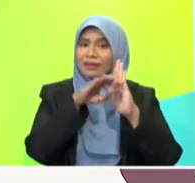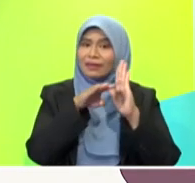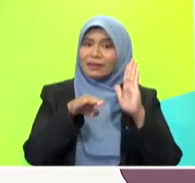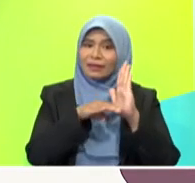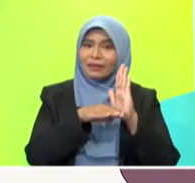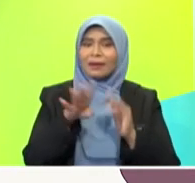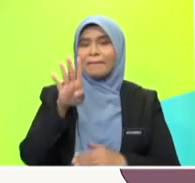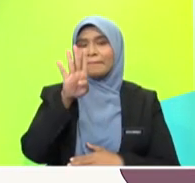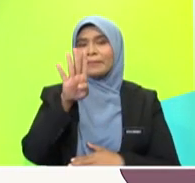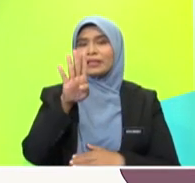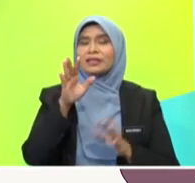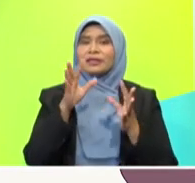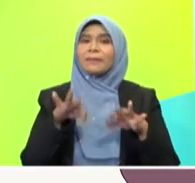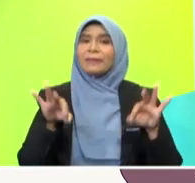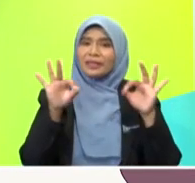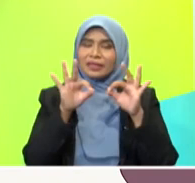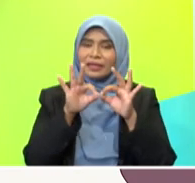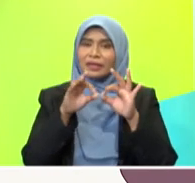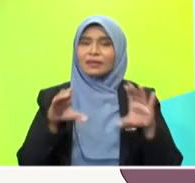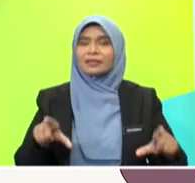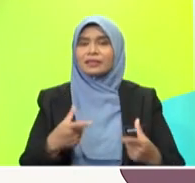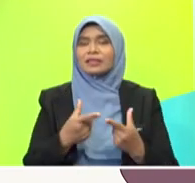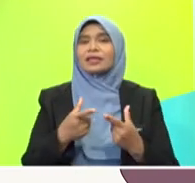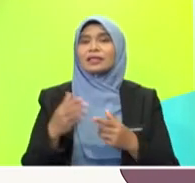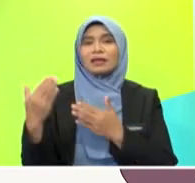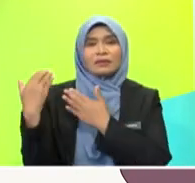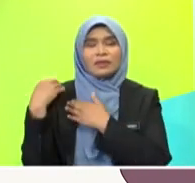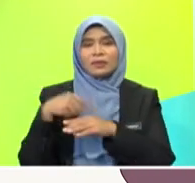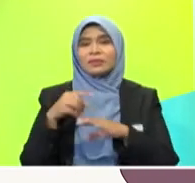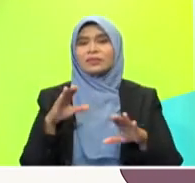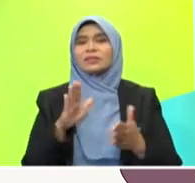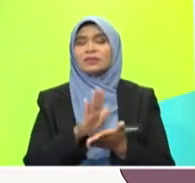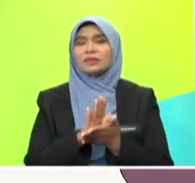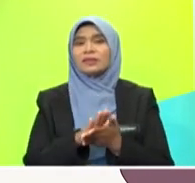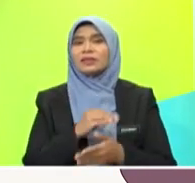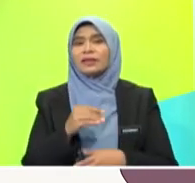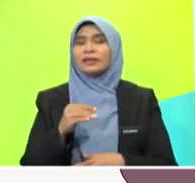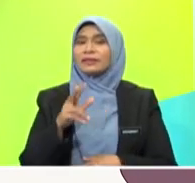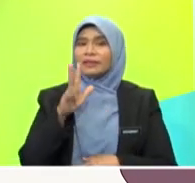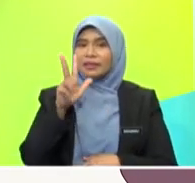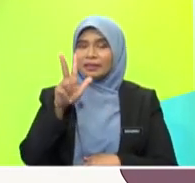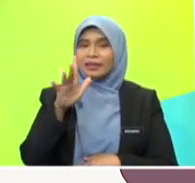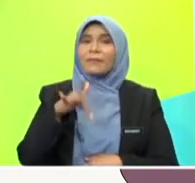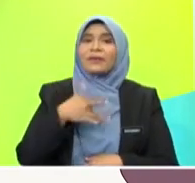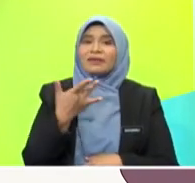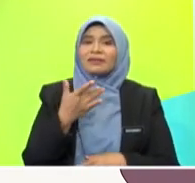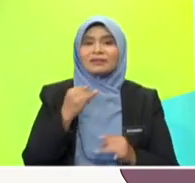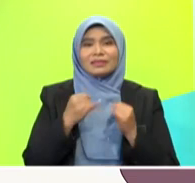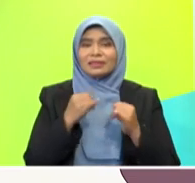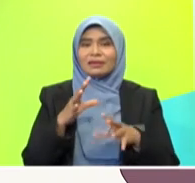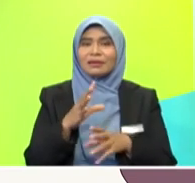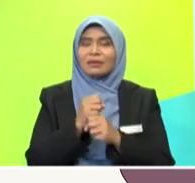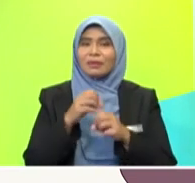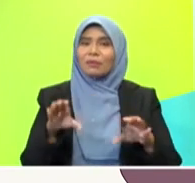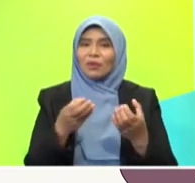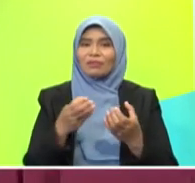empat kepentingan melaksanakan tanggung jawab di sekolah juga tidak Perasaan jika dapat melaksanakan tanggung jawab